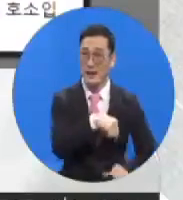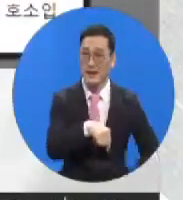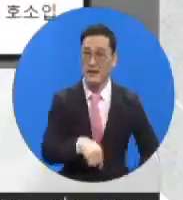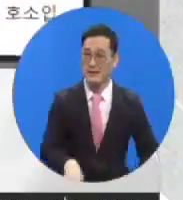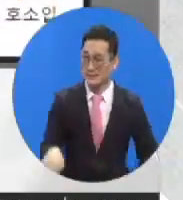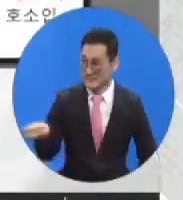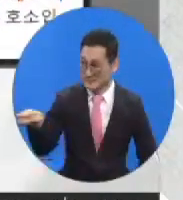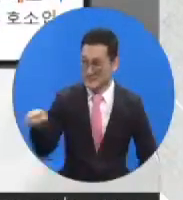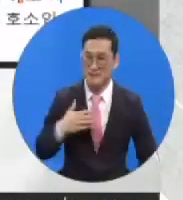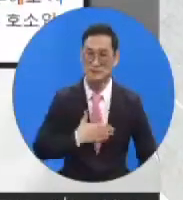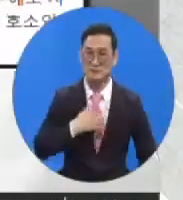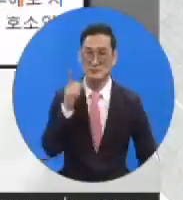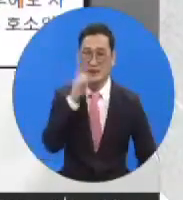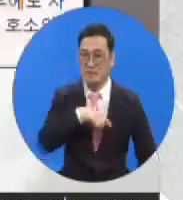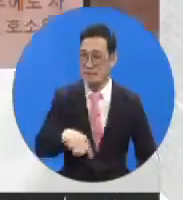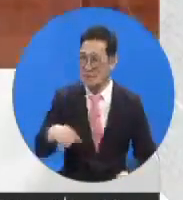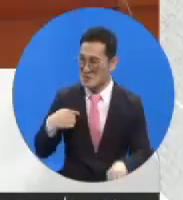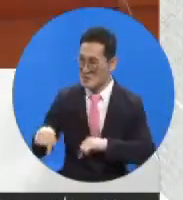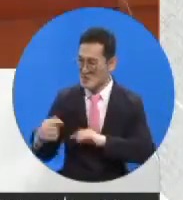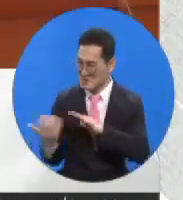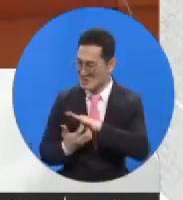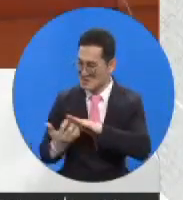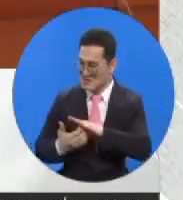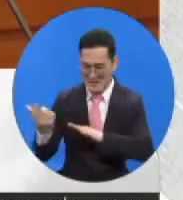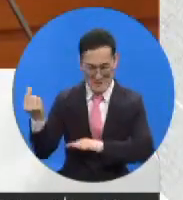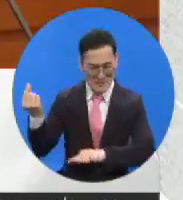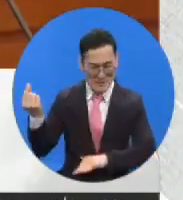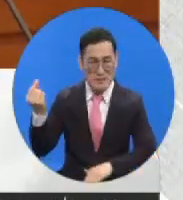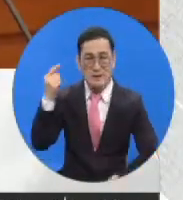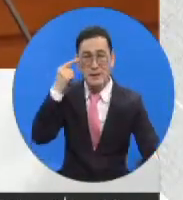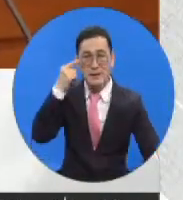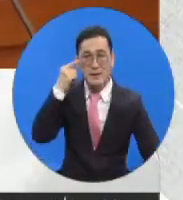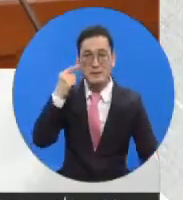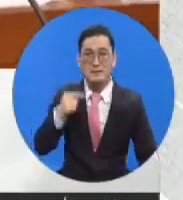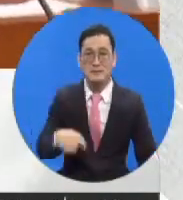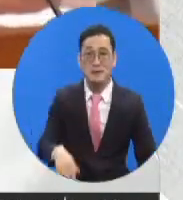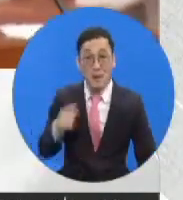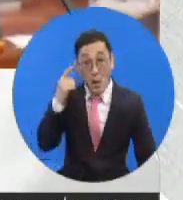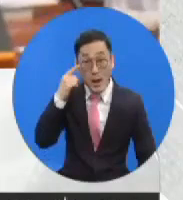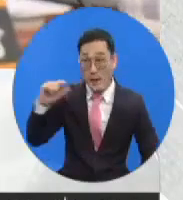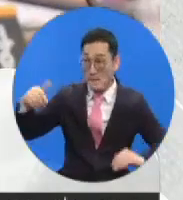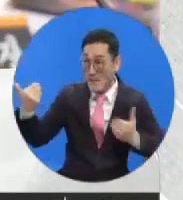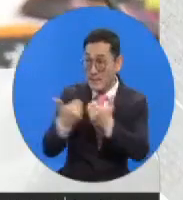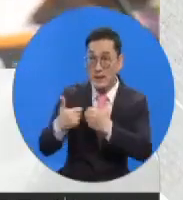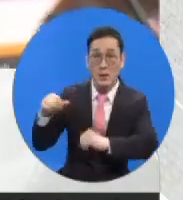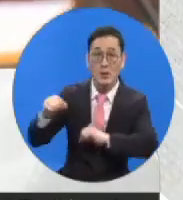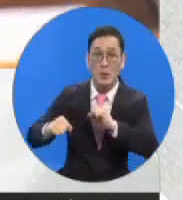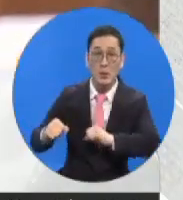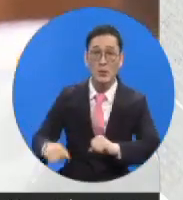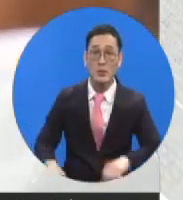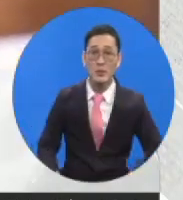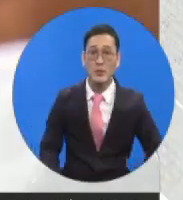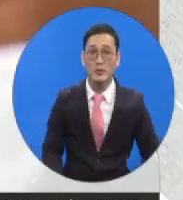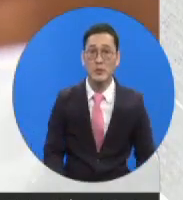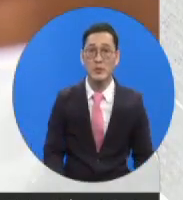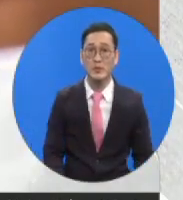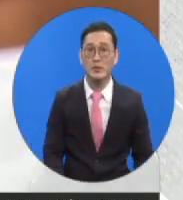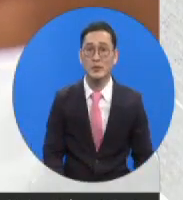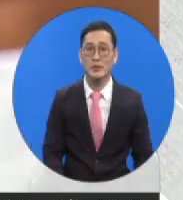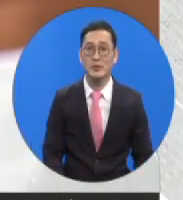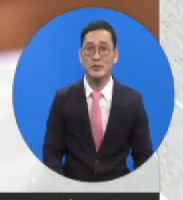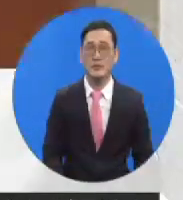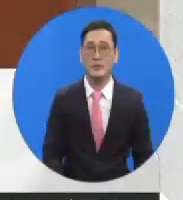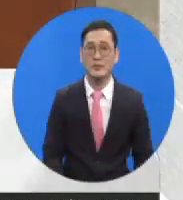정말 못마땅하고 정치를 하고 있다고 생각할 수도 있다고 봐요. 왜냐면 자기들은 반대된 입장이니까 그럼 공격할 수도 있어요.